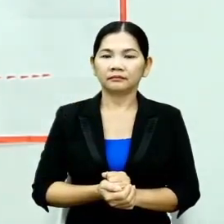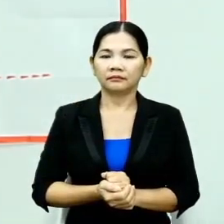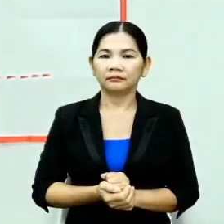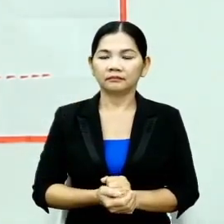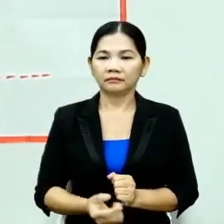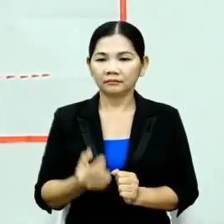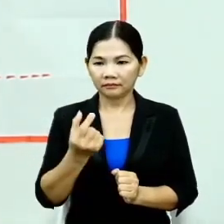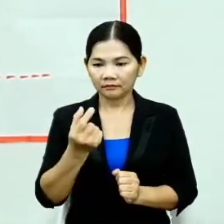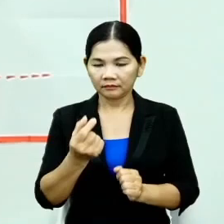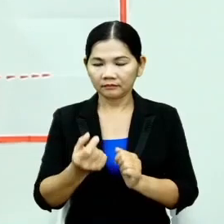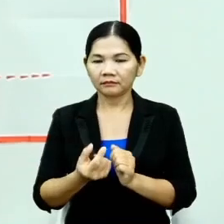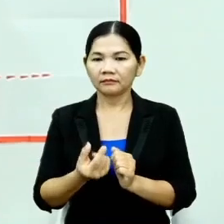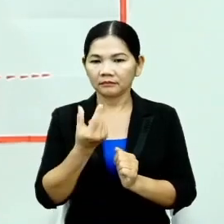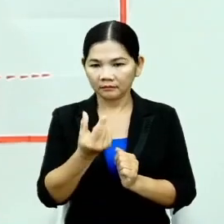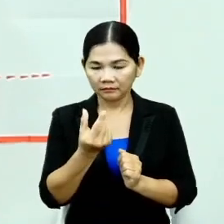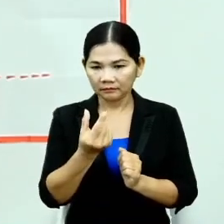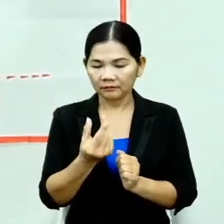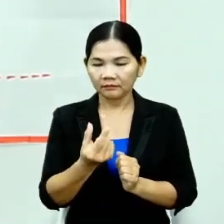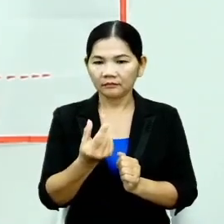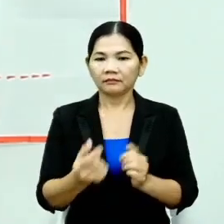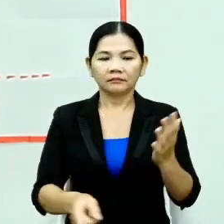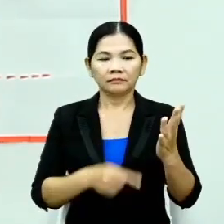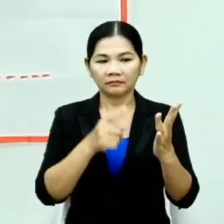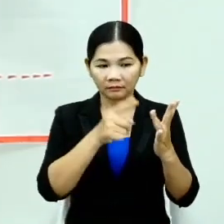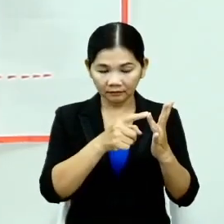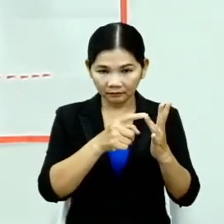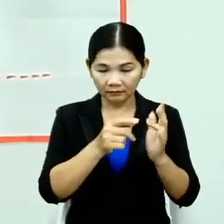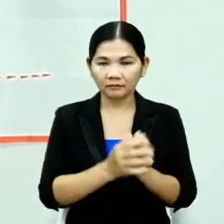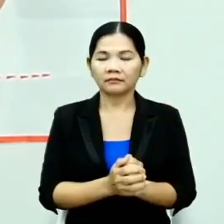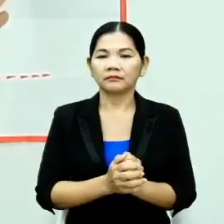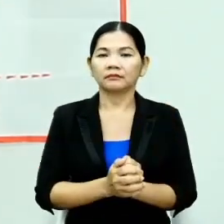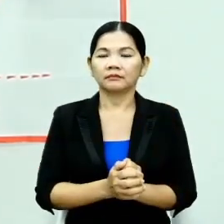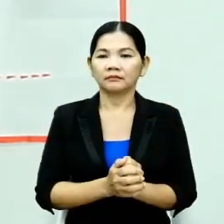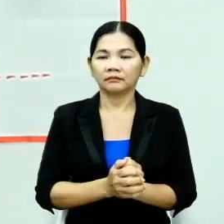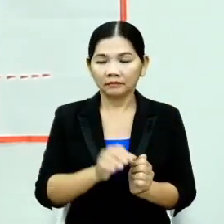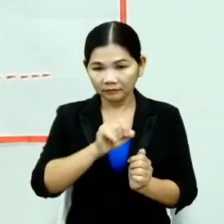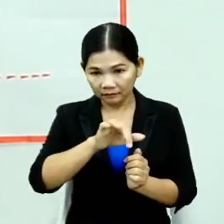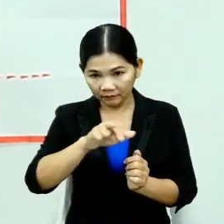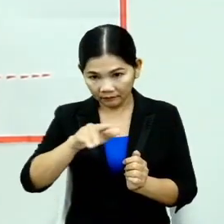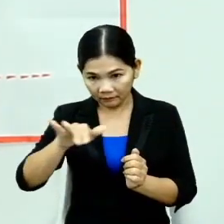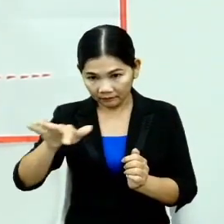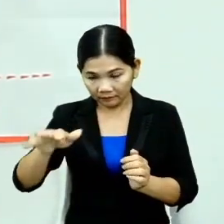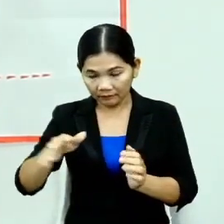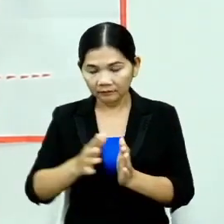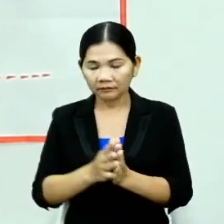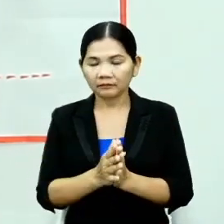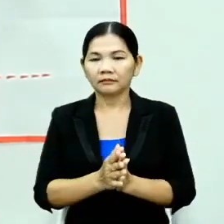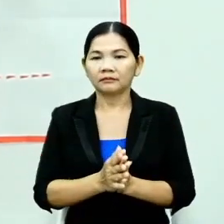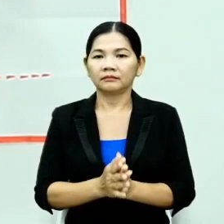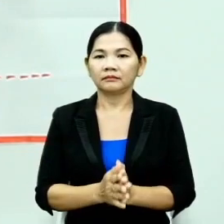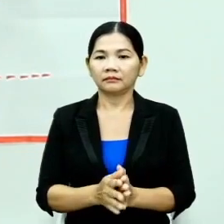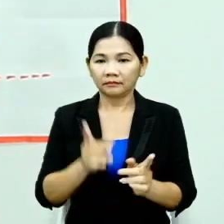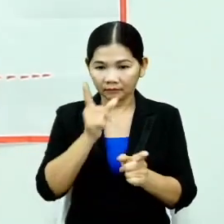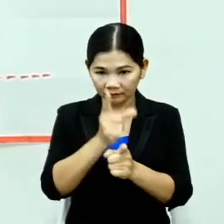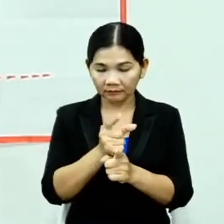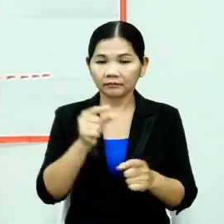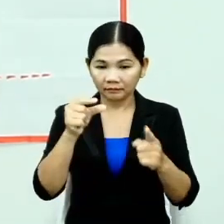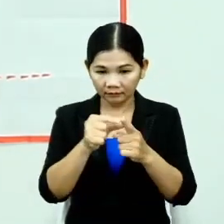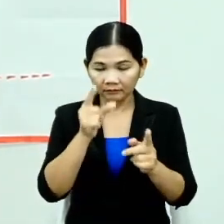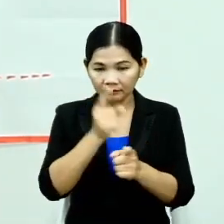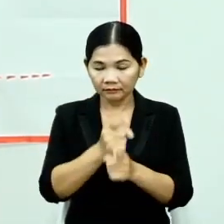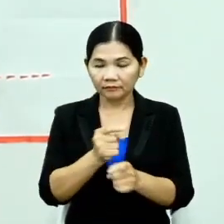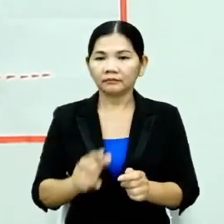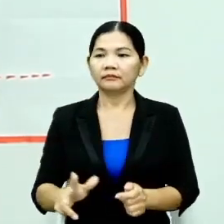កគ្រូមានស្រៈអៃតើតើត្រូវបំពេញចាតួអក្សរអ្វីដើម្បីបានជាពាក្យមួយដែលត្រឹមត្រូវហើយខក៏ដូ